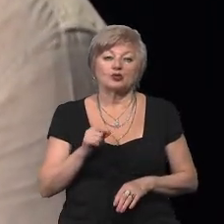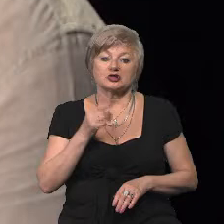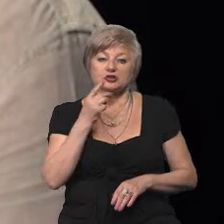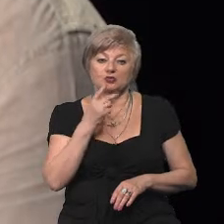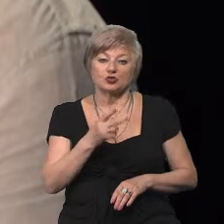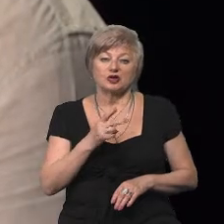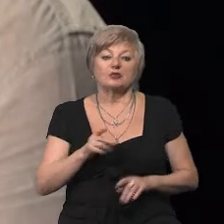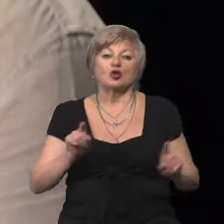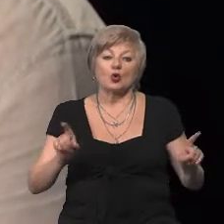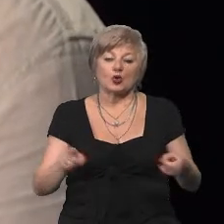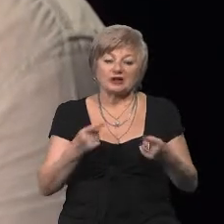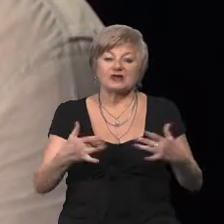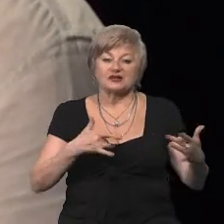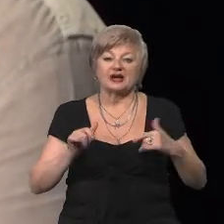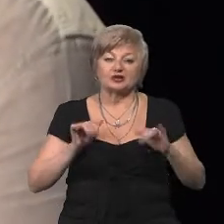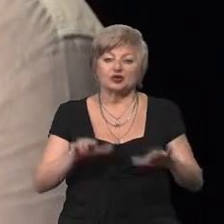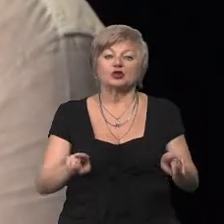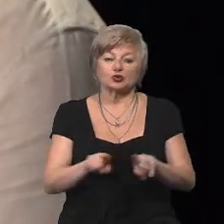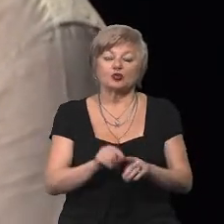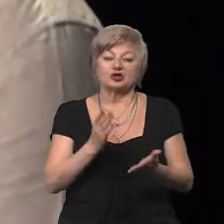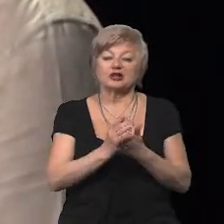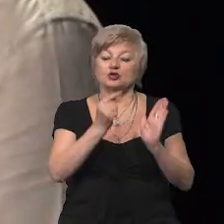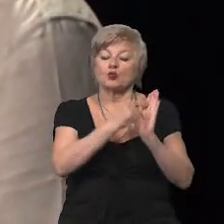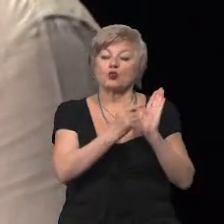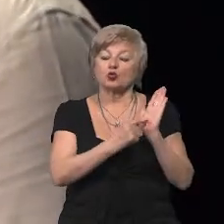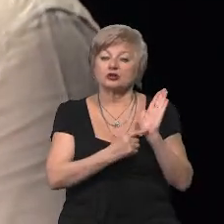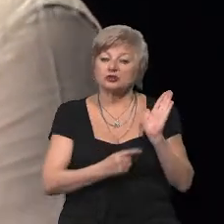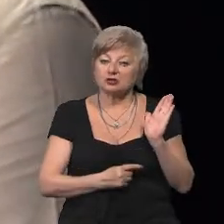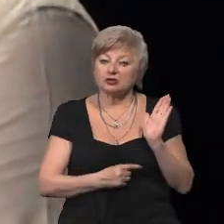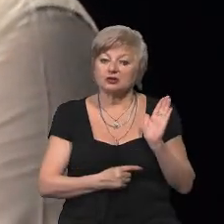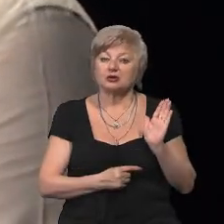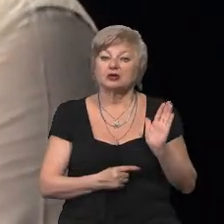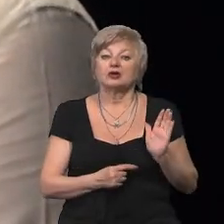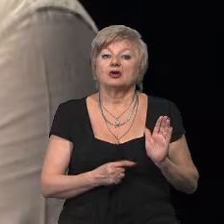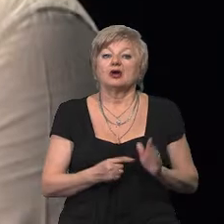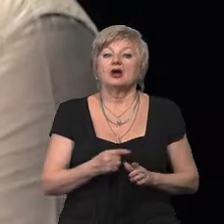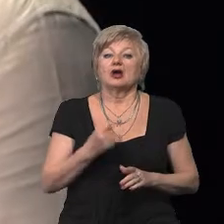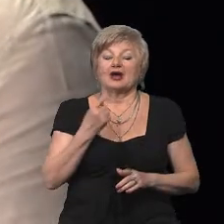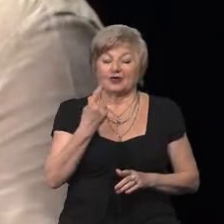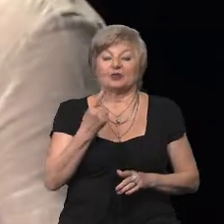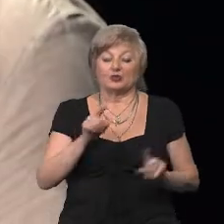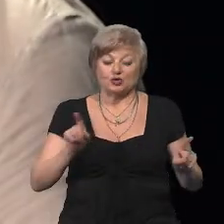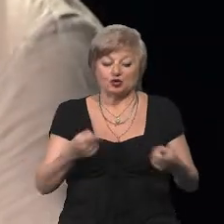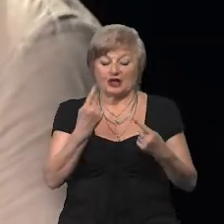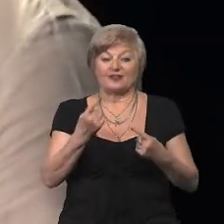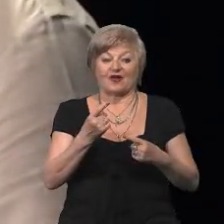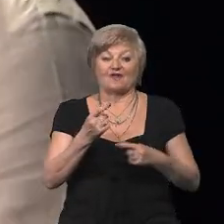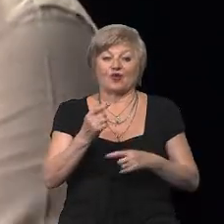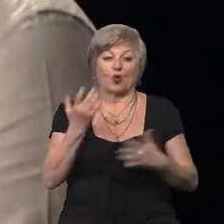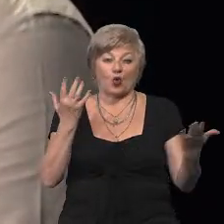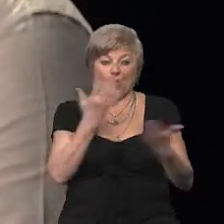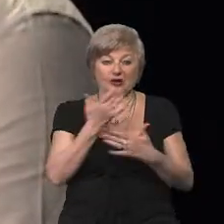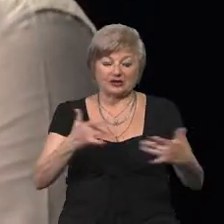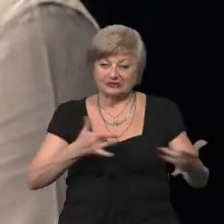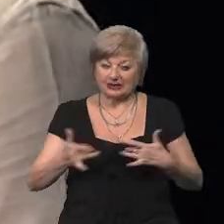в организации театрального дела там есть тоже определенные пункты. То есть создание одного проекта, не всего там пути театра, а